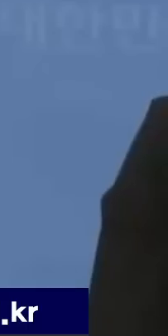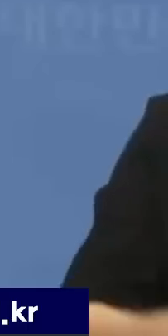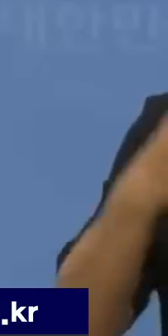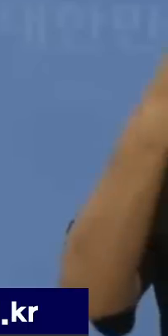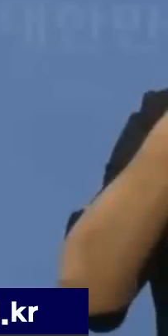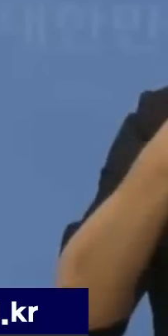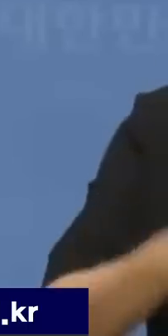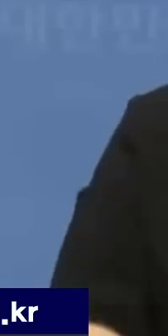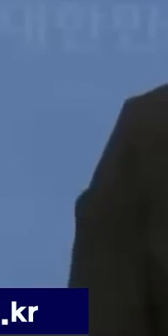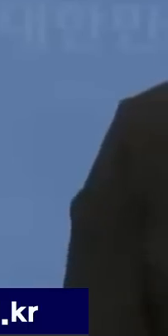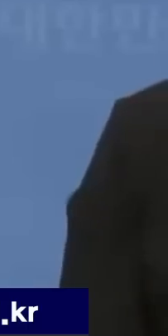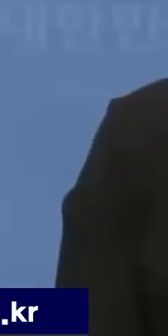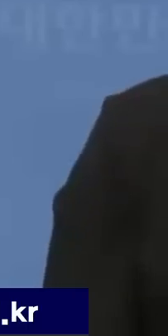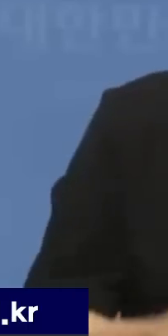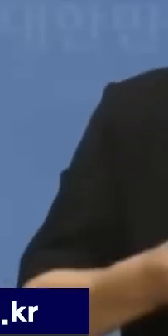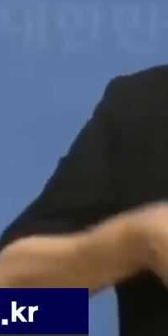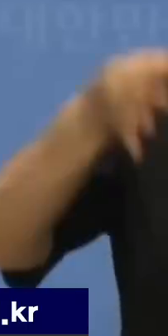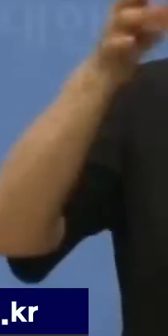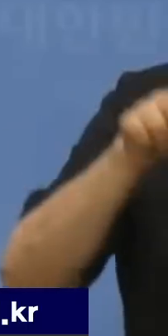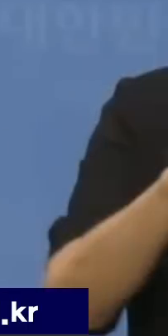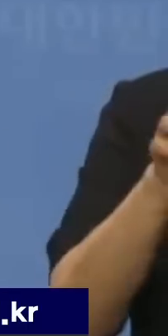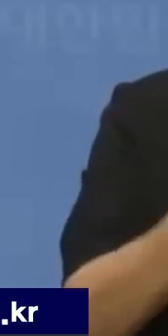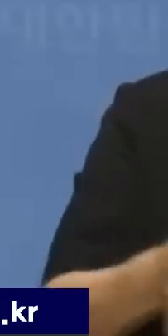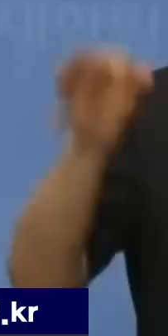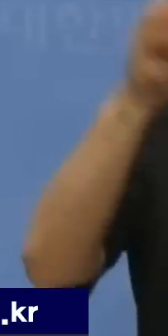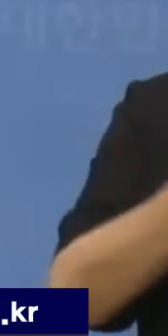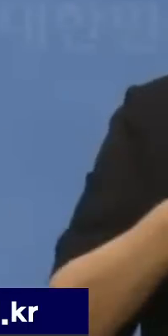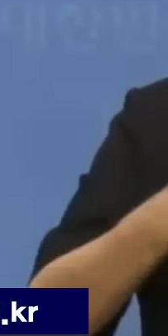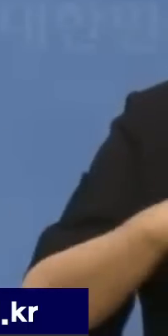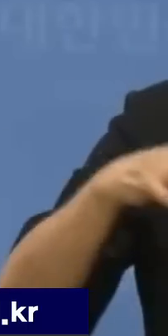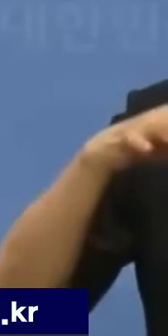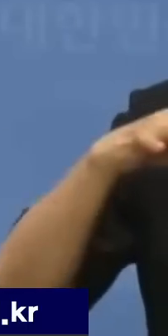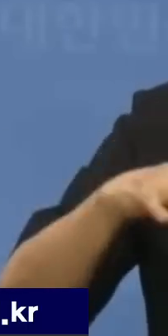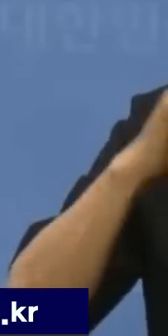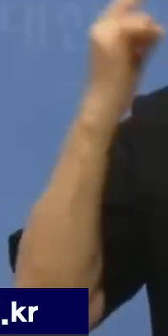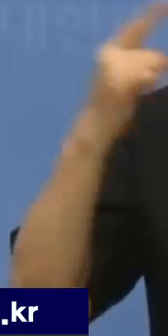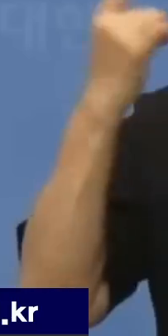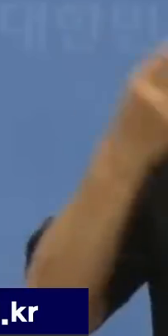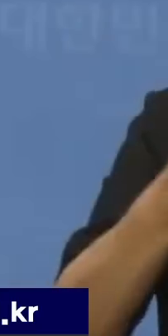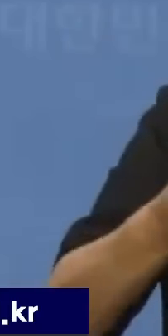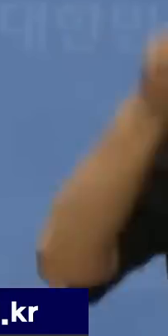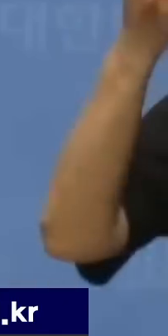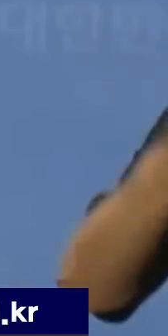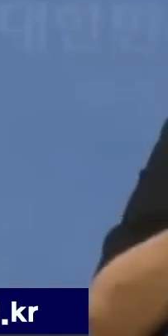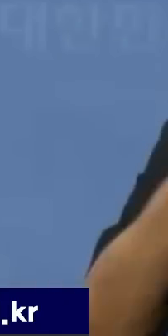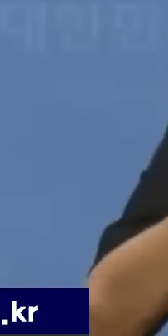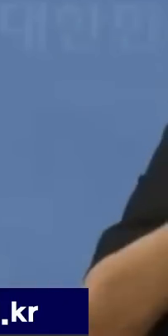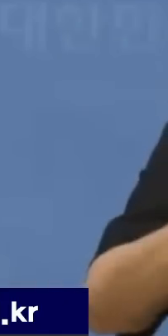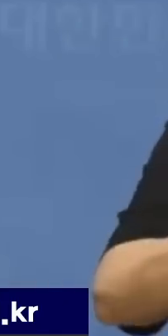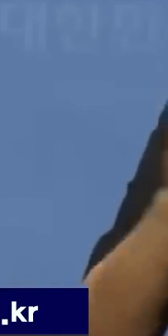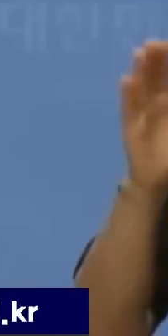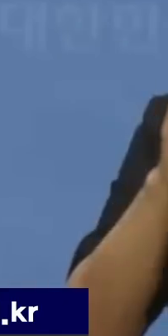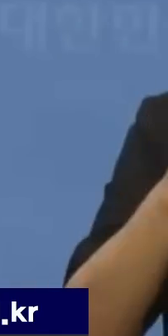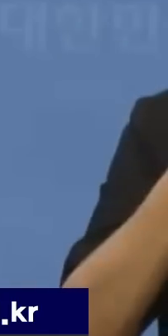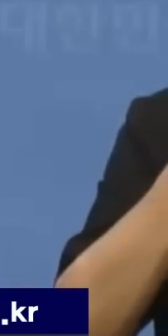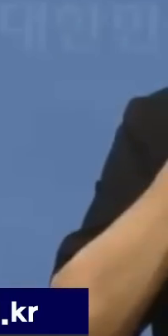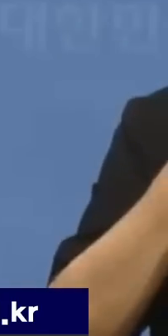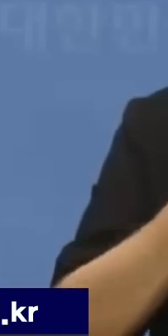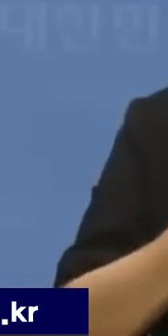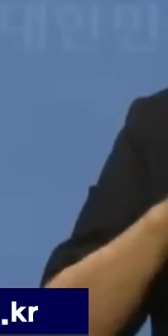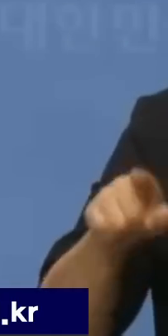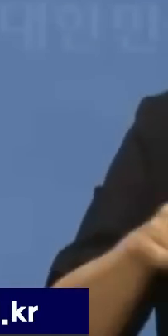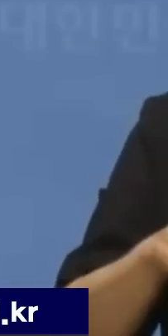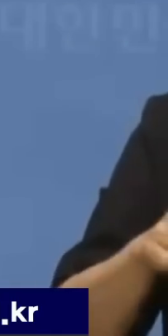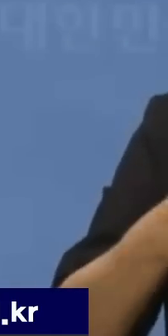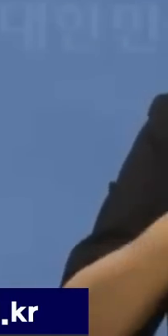네 번째 급등한 가스 가격에 따른 전기 연료가 가격 상승에 제대로 대응하지 않아 대규모